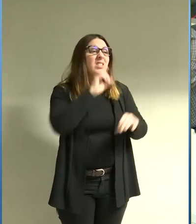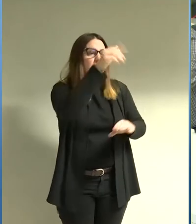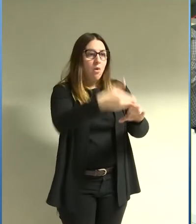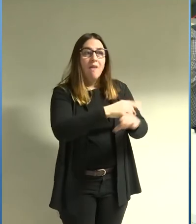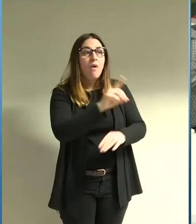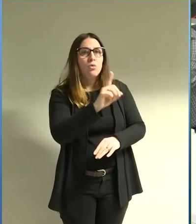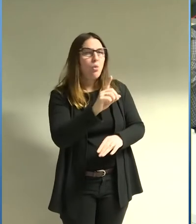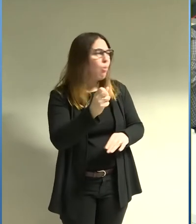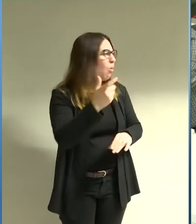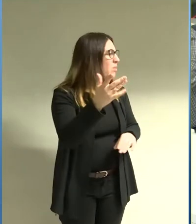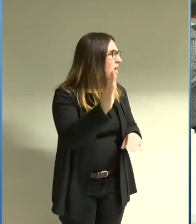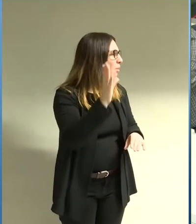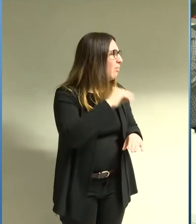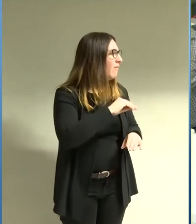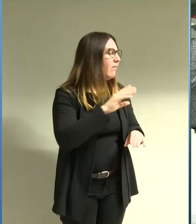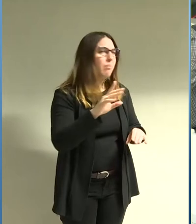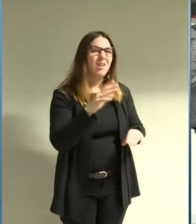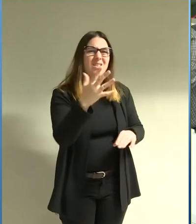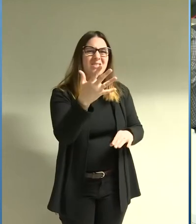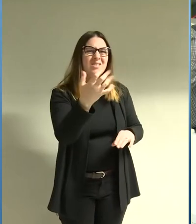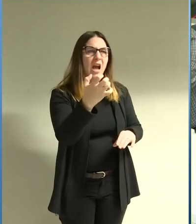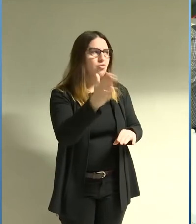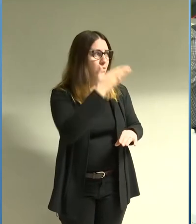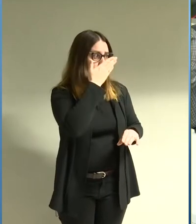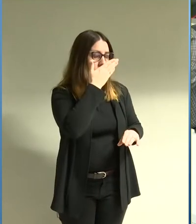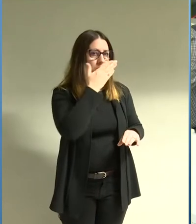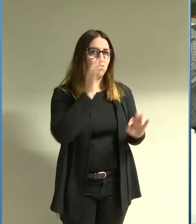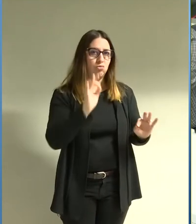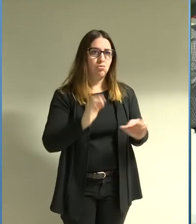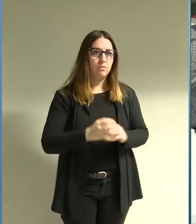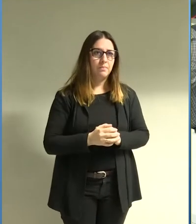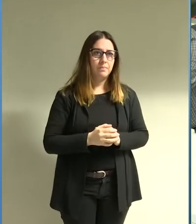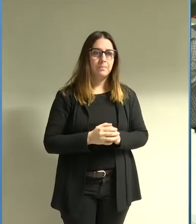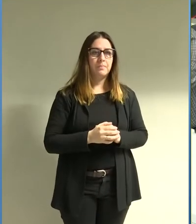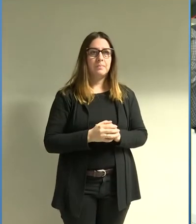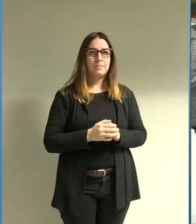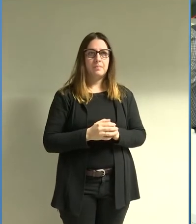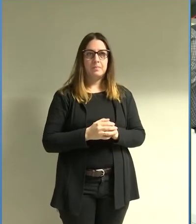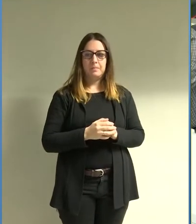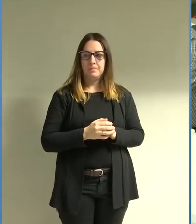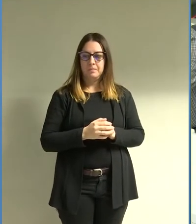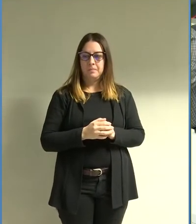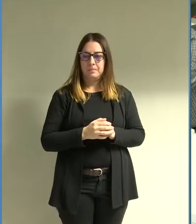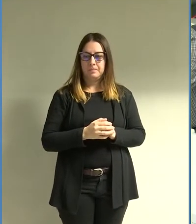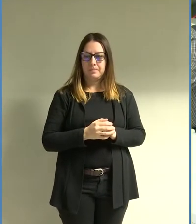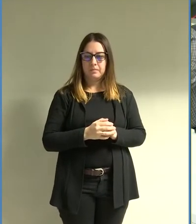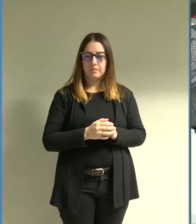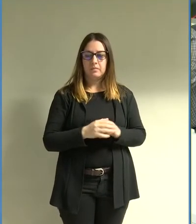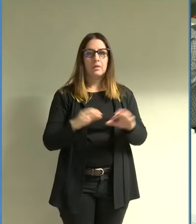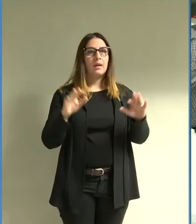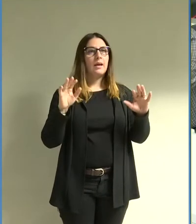je sais plus ce que c'est mais c'est aux cinq jours je crois voilà et et puis